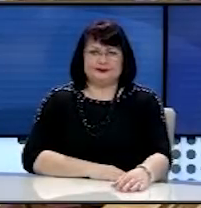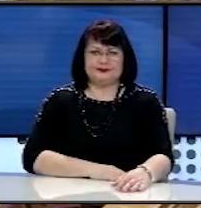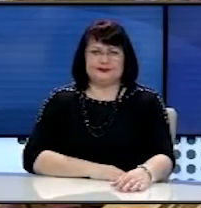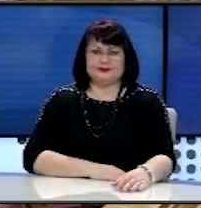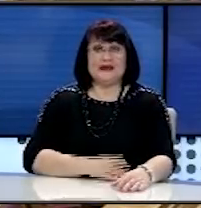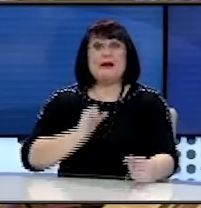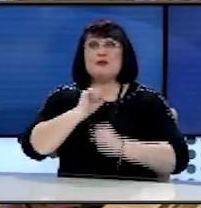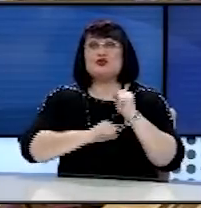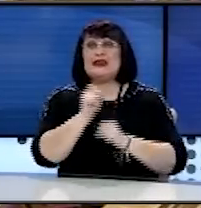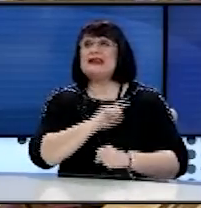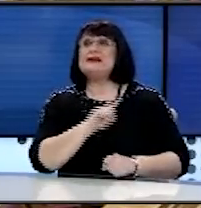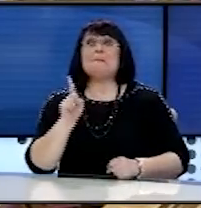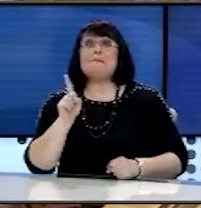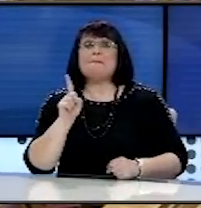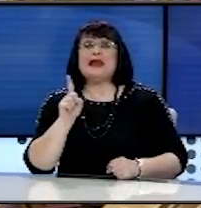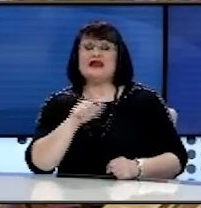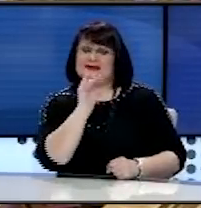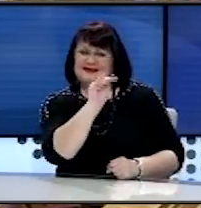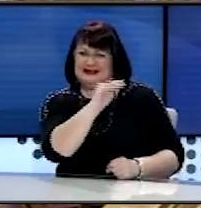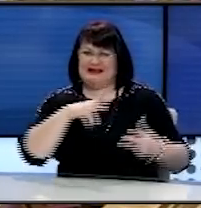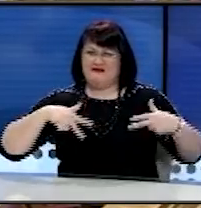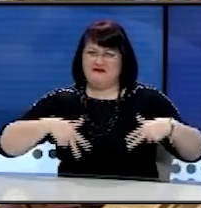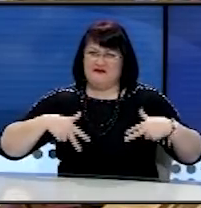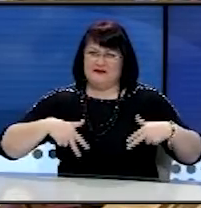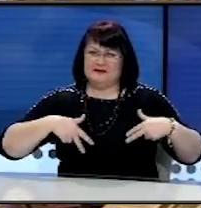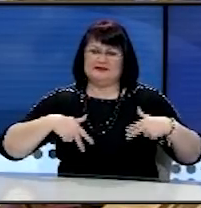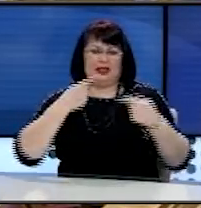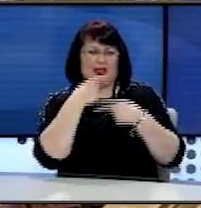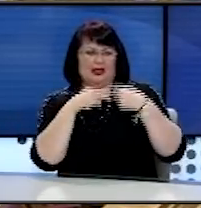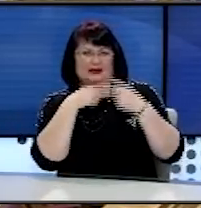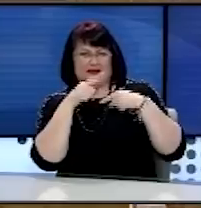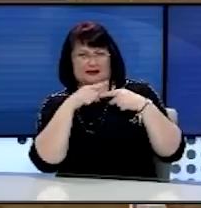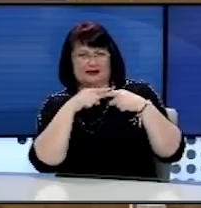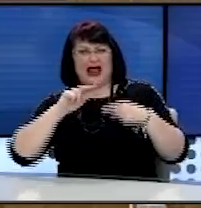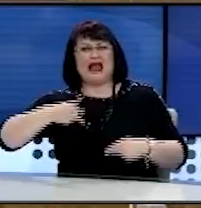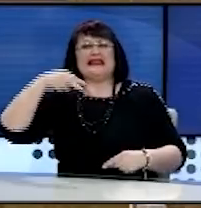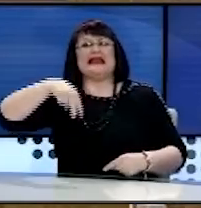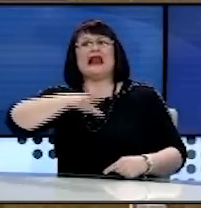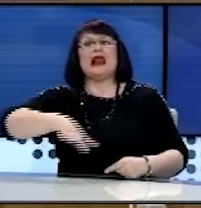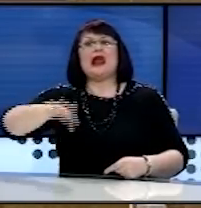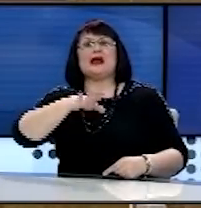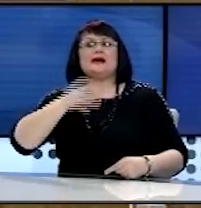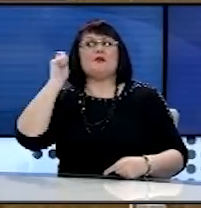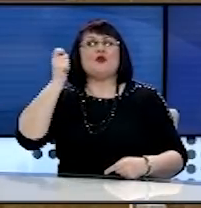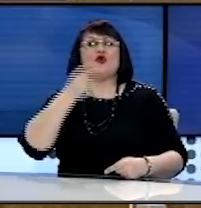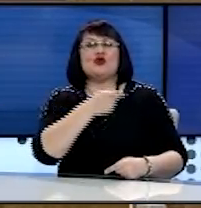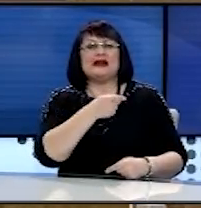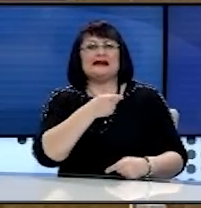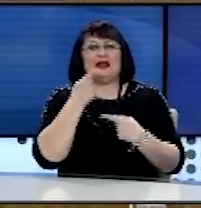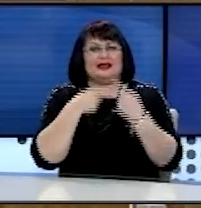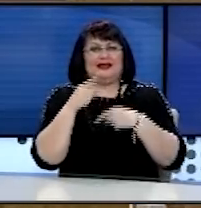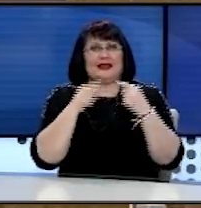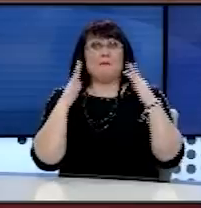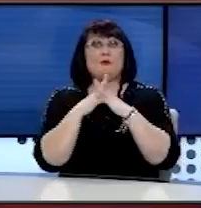μην προσπαθήσετε, κύριοι της κυβέρνησης, να δικαιολογήσετε τις αντιλαϊκές σας επιλογές με άλοθη